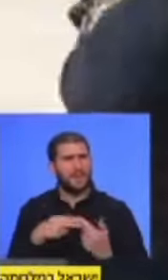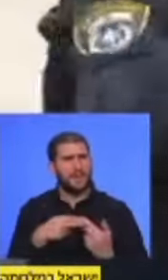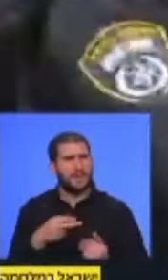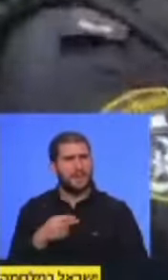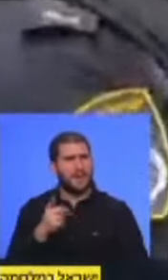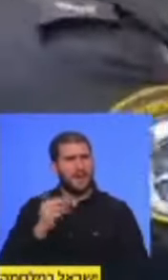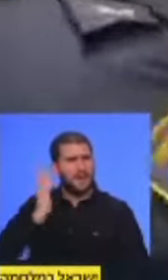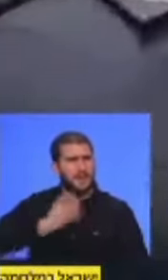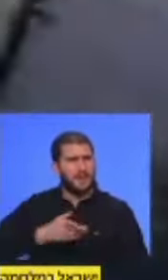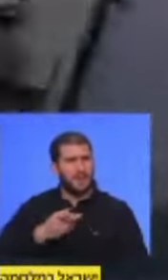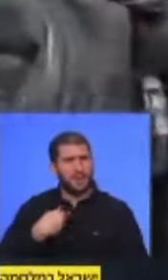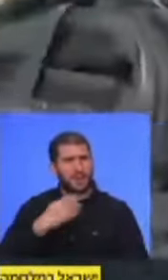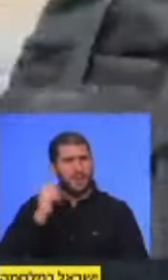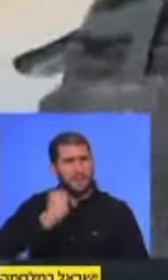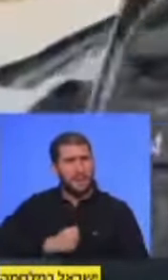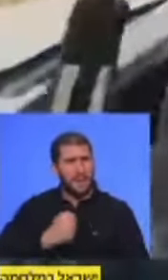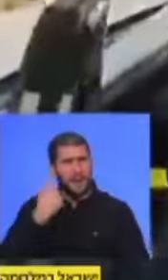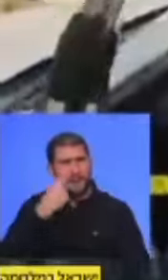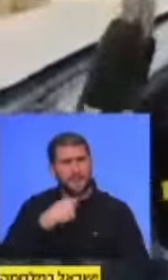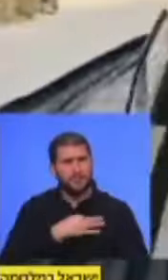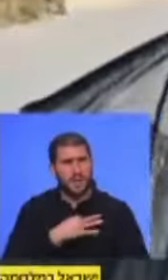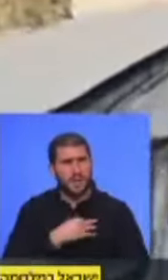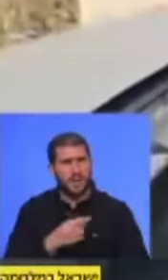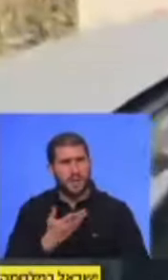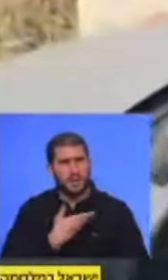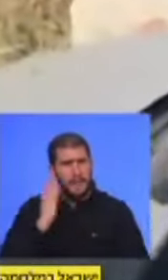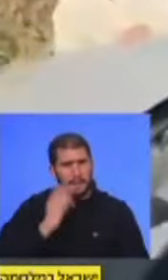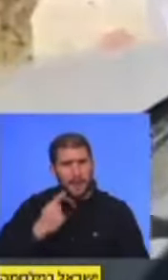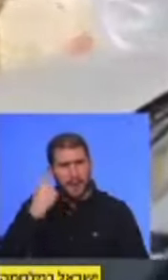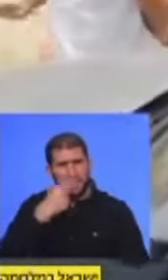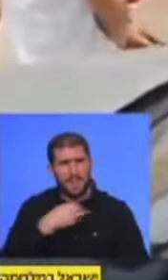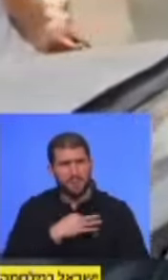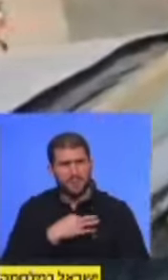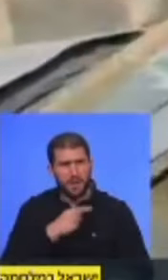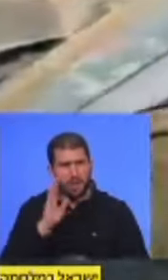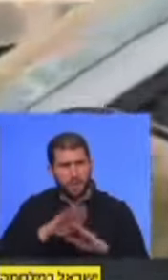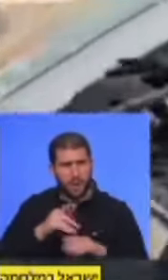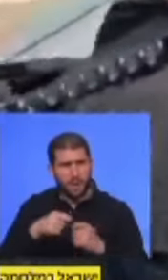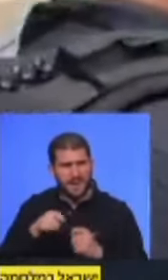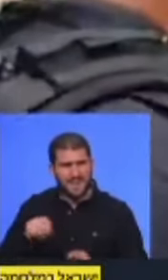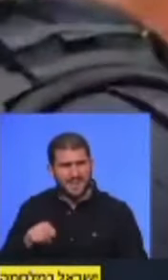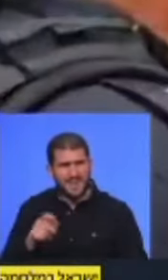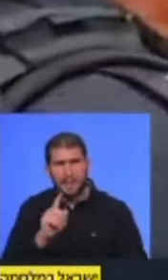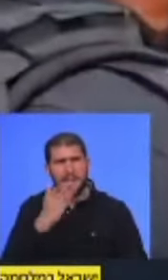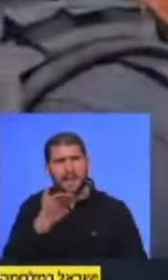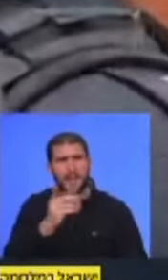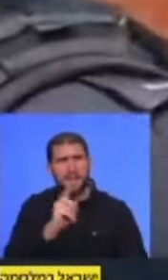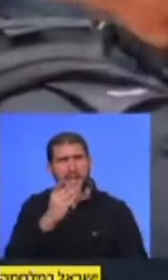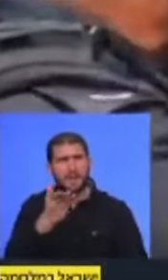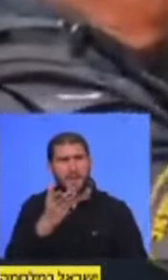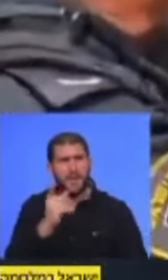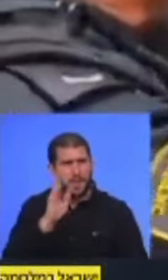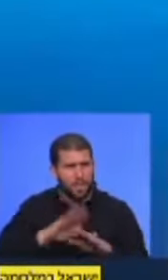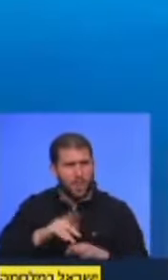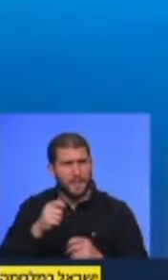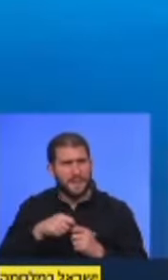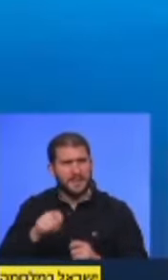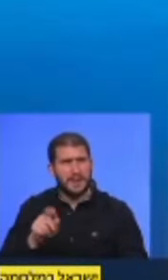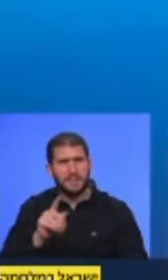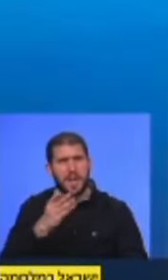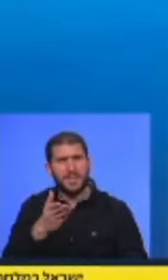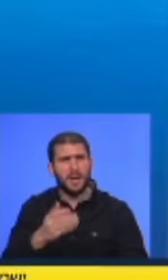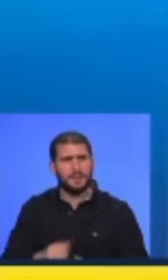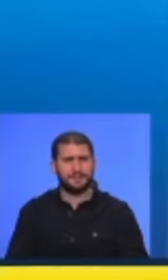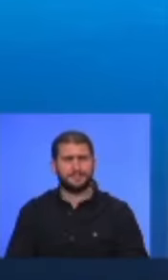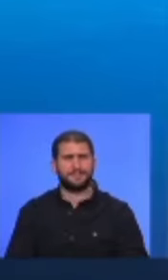נגעתי? נתת לי מכה לפרצוף? נתת לי מכה לפרצוף? אתה נוגע בחבר הכנסת? מי אתה בכלל? נוגע בחבר הכנסת?